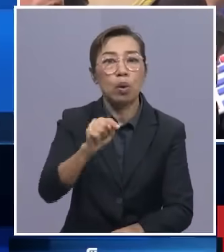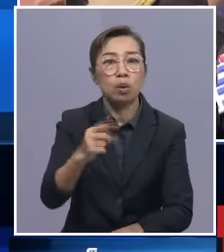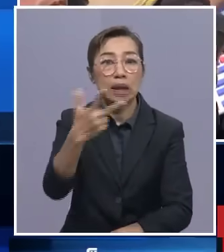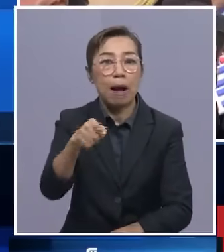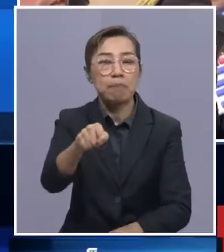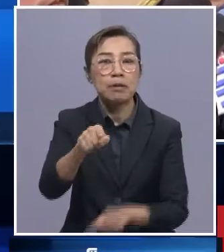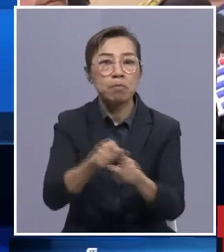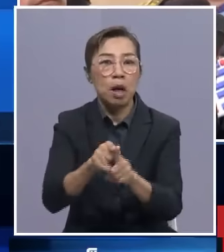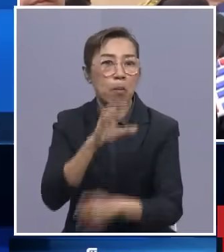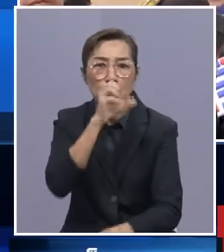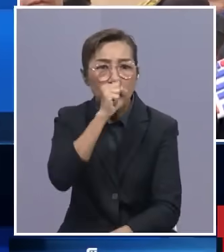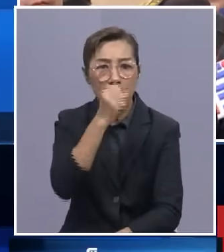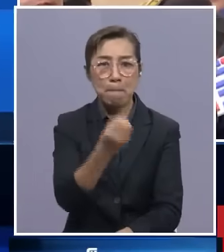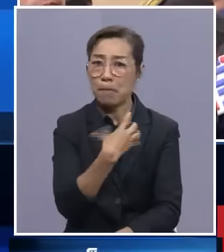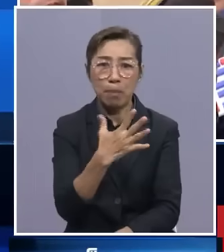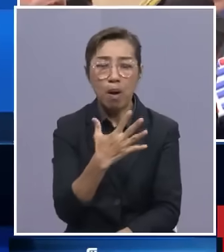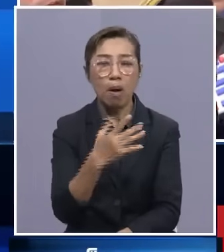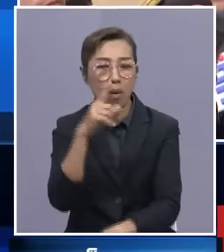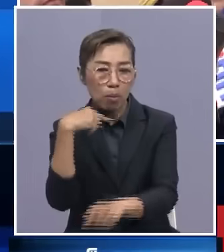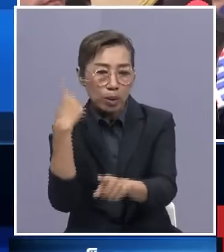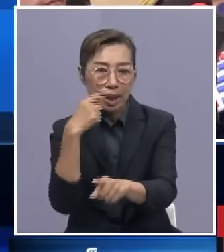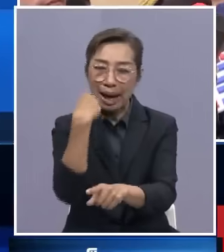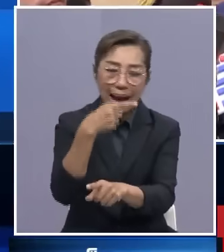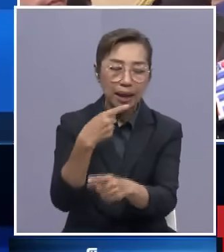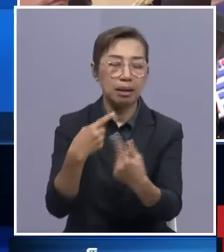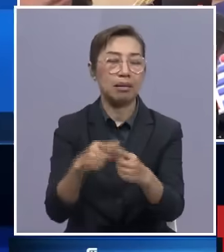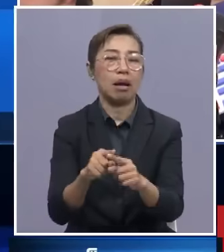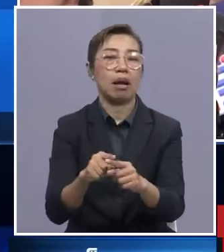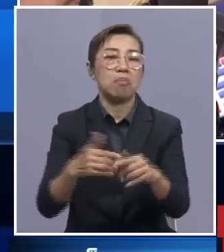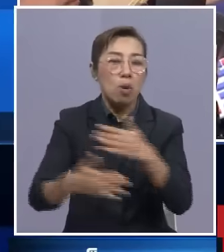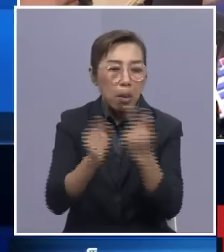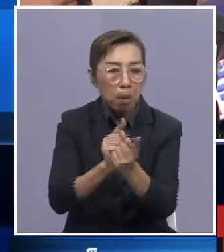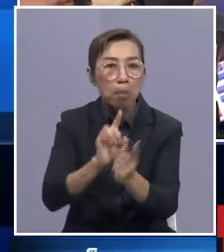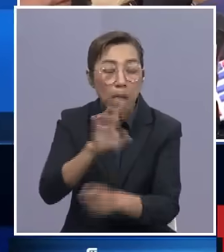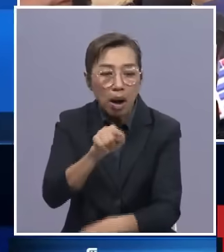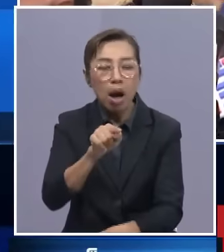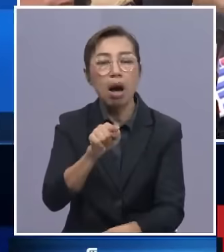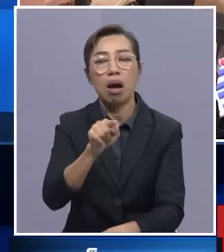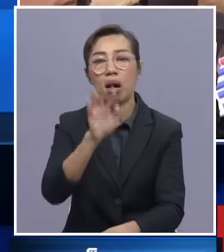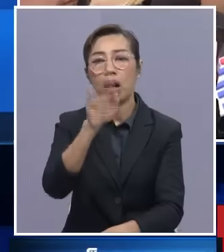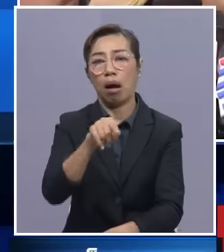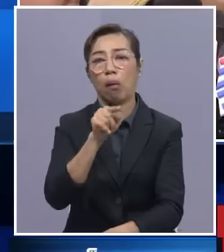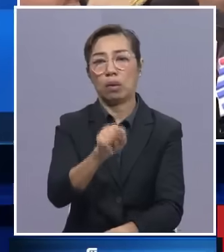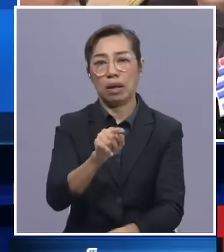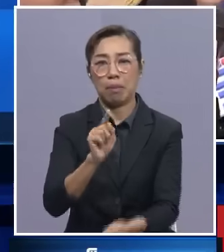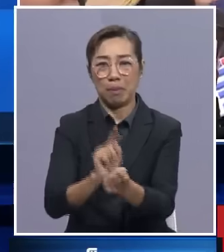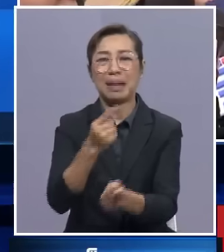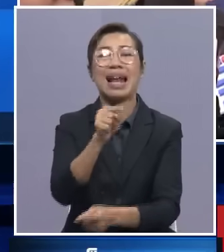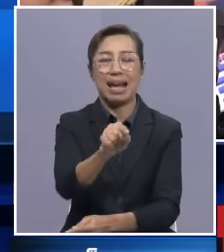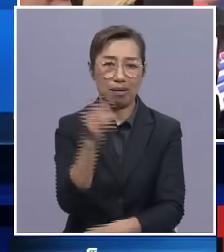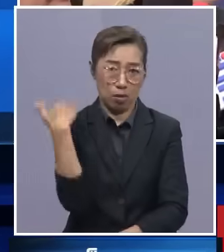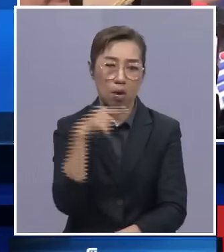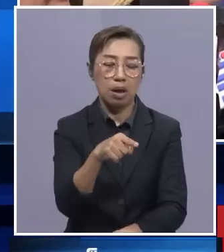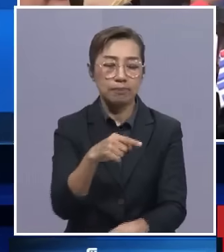เนี่ยในวงจำกัดมากๆนะครับก็จริงๆก็ได้พูดคุยกันหลายอย่างนะครับถึงเรื่องเอ่อการที่จะสนับพรรคก็จะ